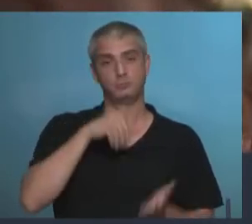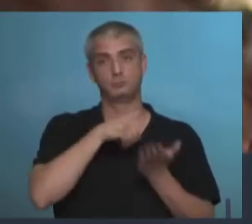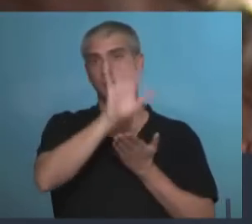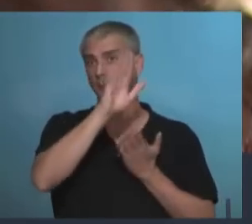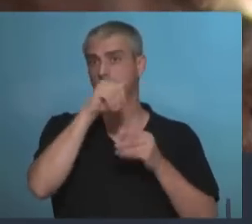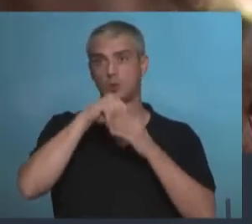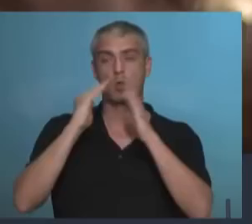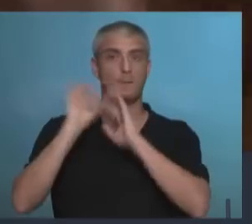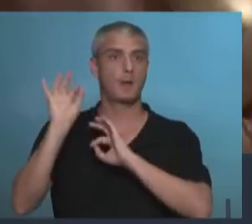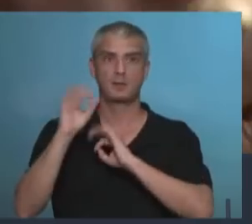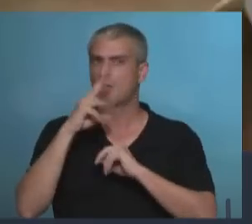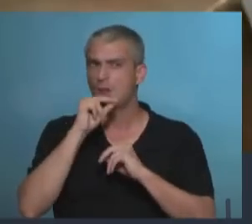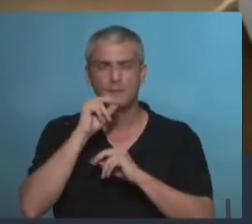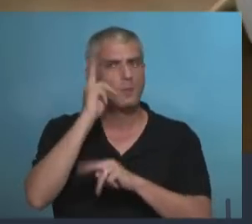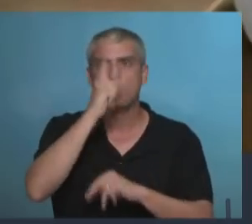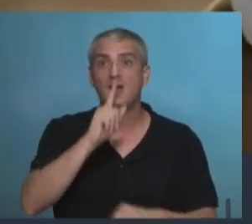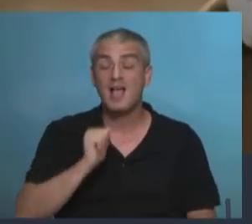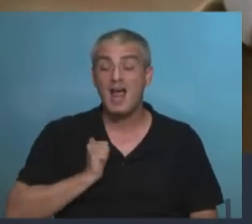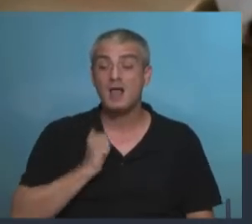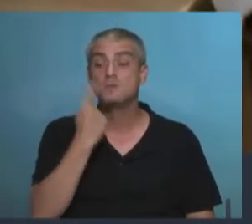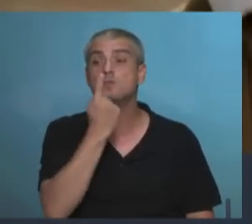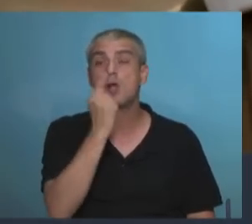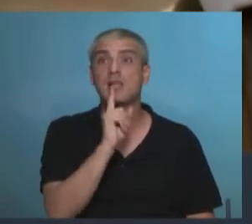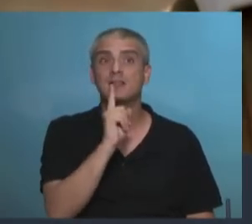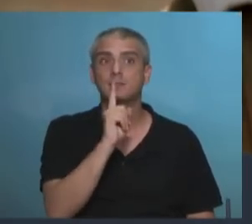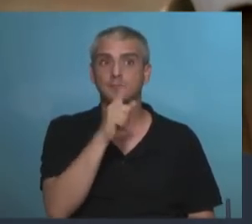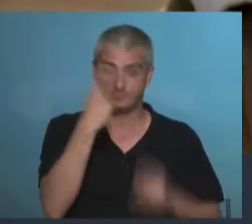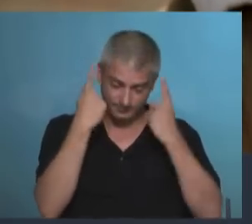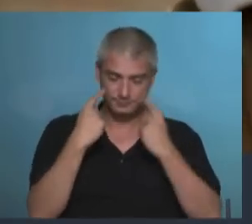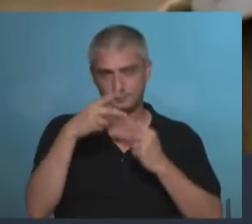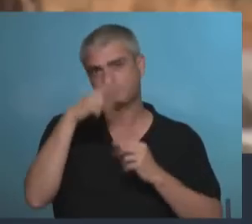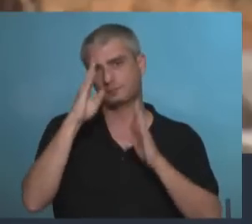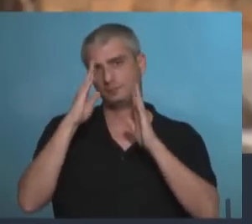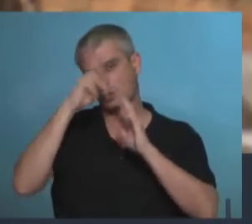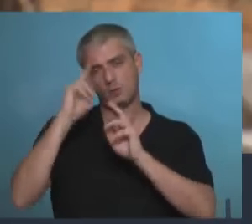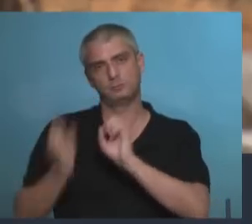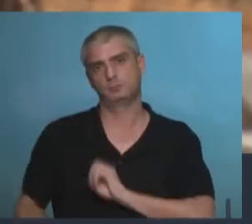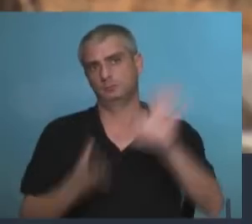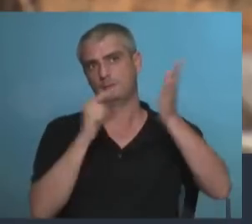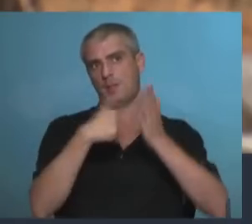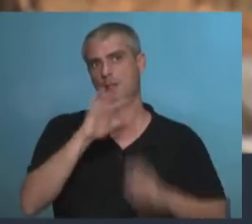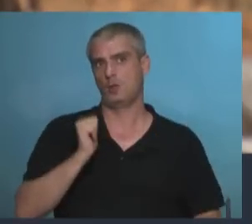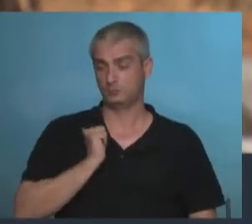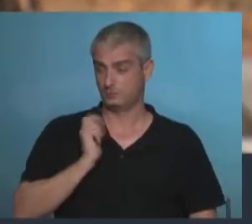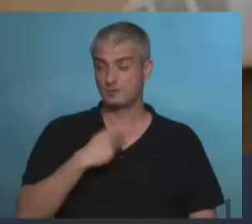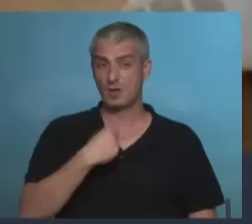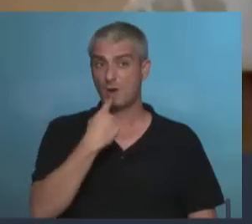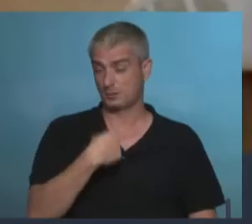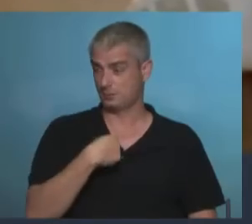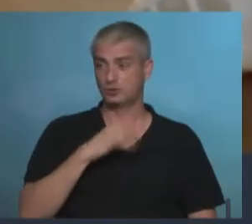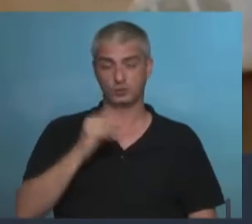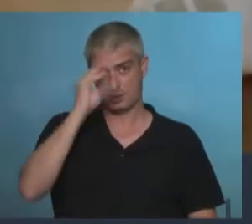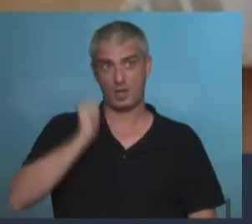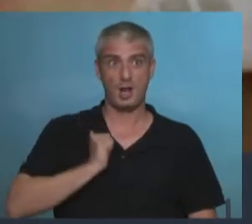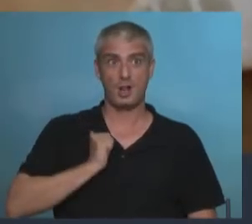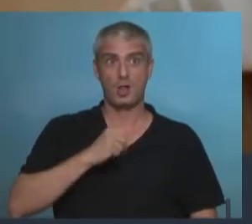המקורי. אני מדבר איתך מחול. חיילים בודדים שהם חרדים שנזרקו מהבתים בעקבות הגיוס לצהל. אני יכול להגיד לך, עליי, יש לי לוחם שנזרק